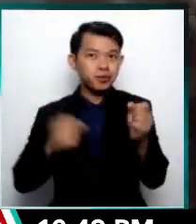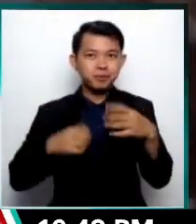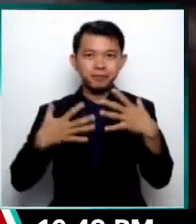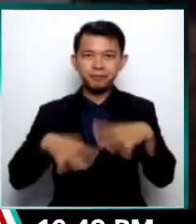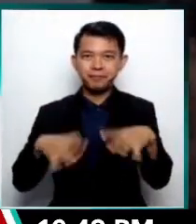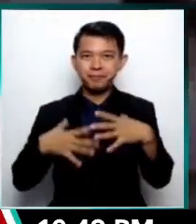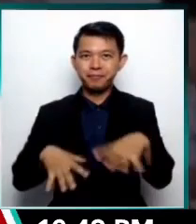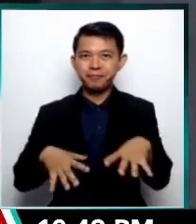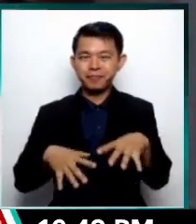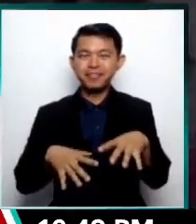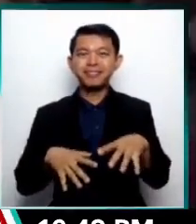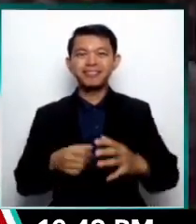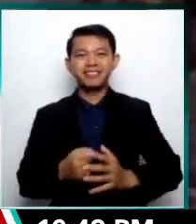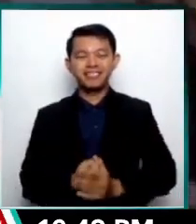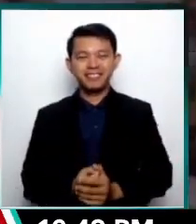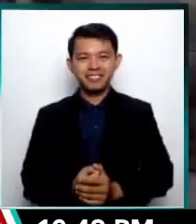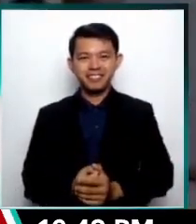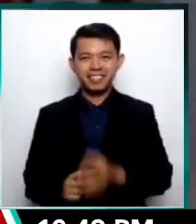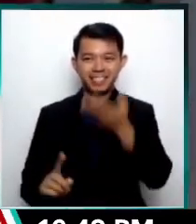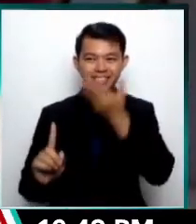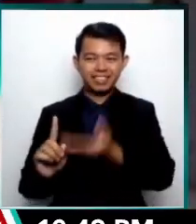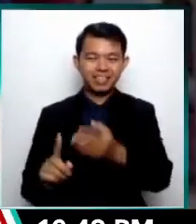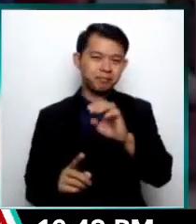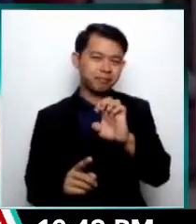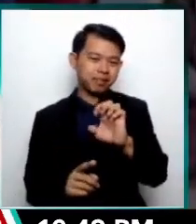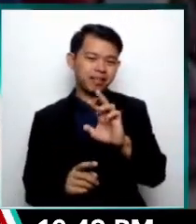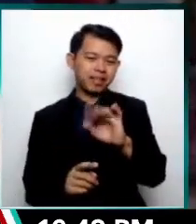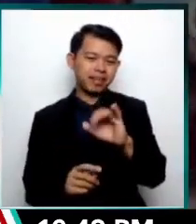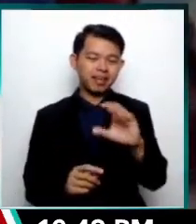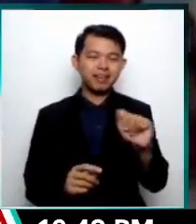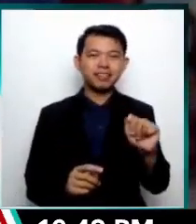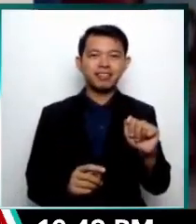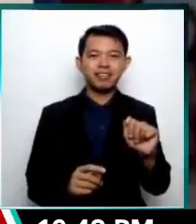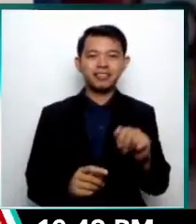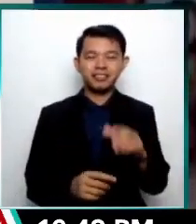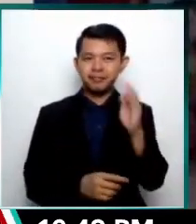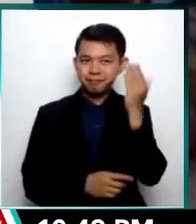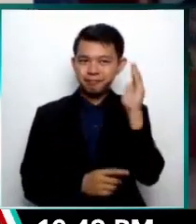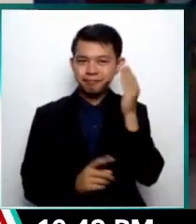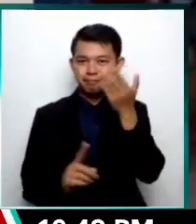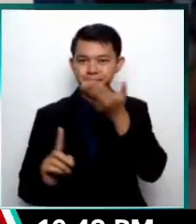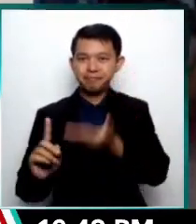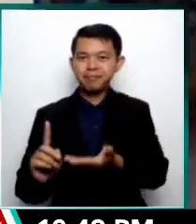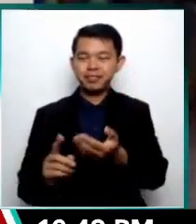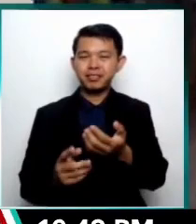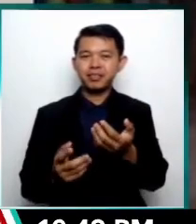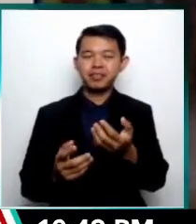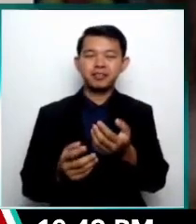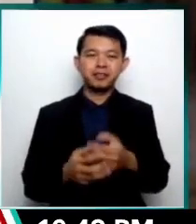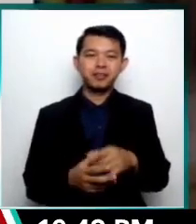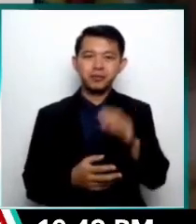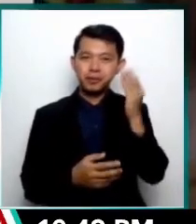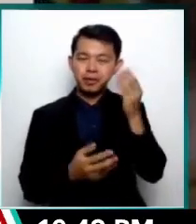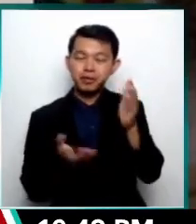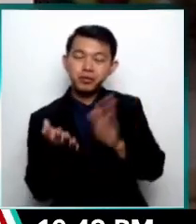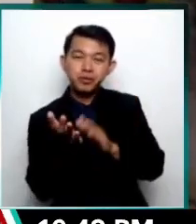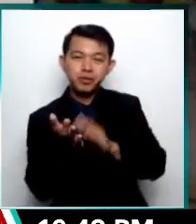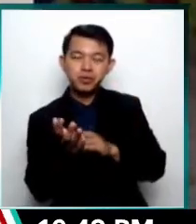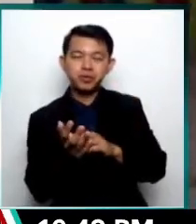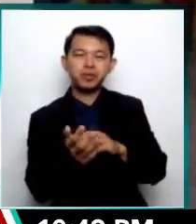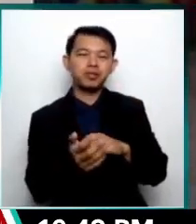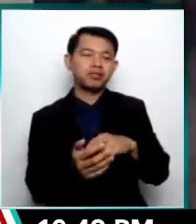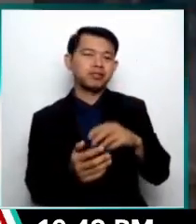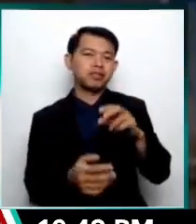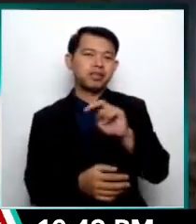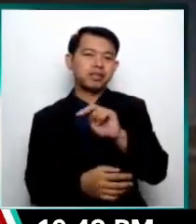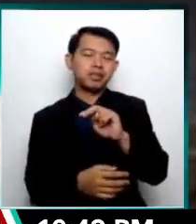Yan si Erica Gamazon, kandidata sa Intramurals Pageant ng Toboy National High School sa Asingan,